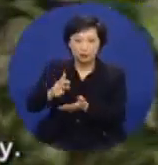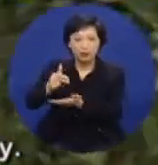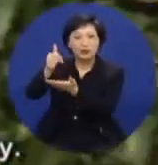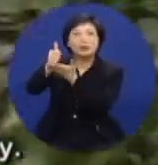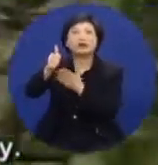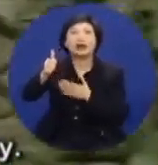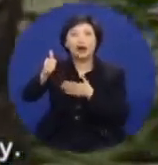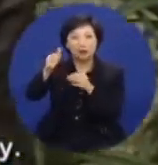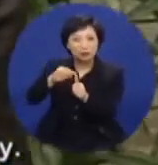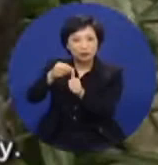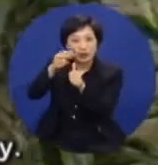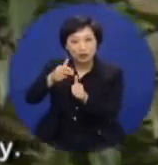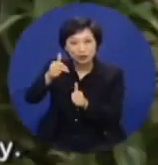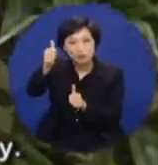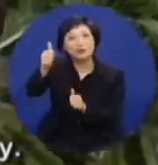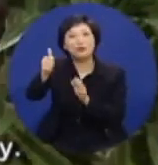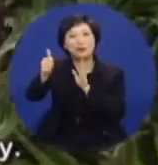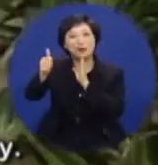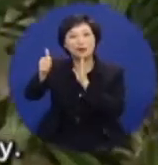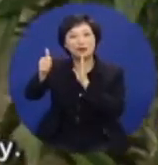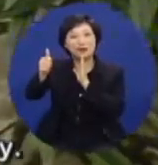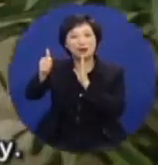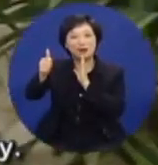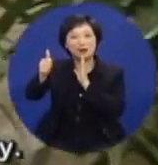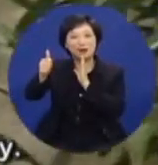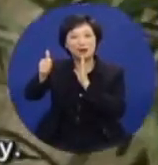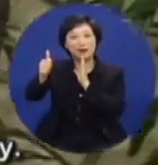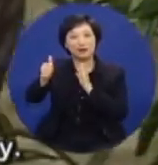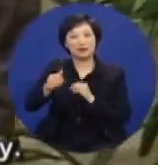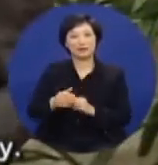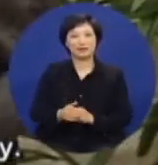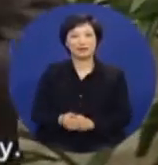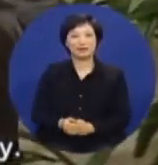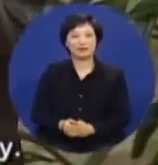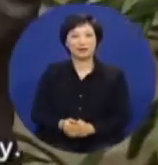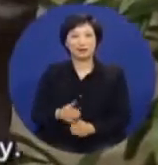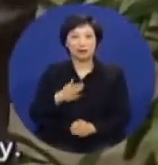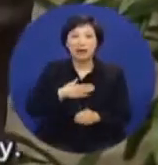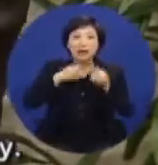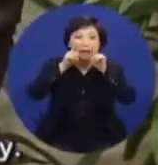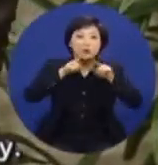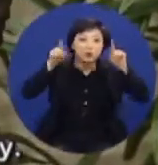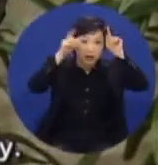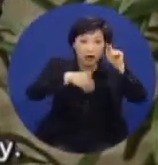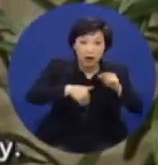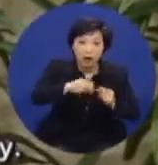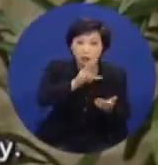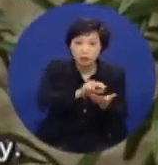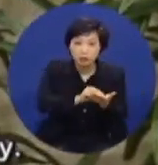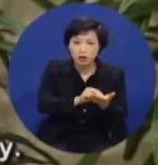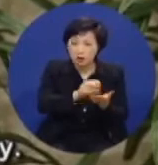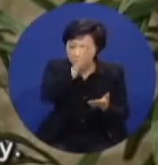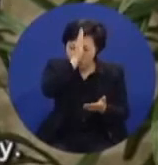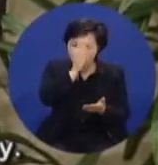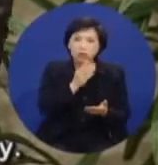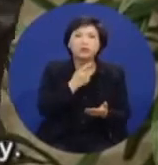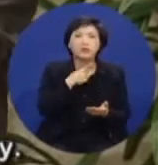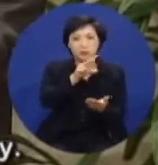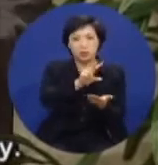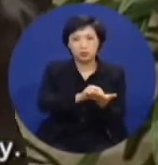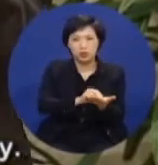나의 구체 주야 2분이 나 치우 깔 문제 병 김웅 께